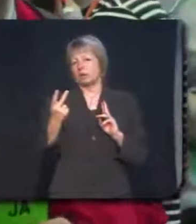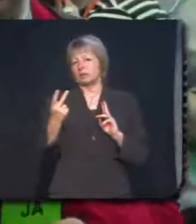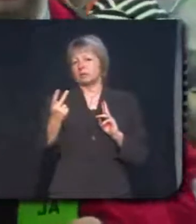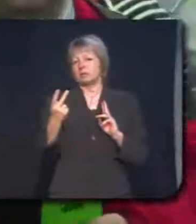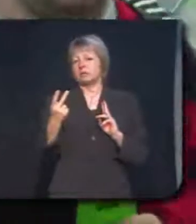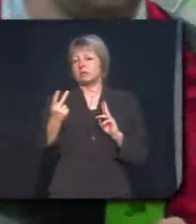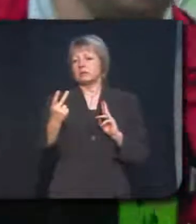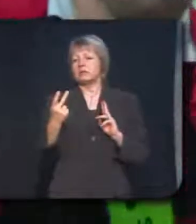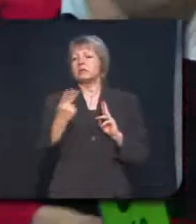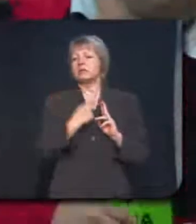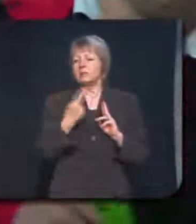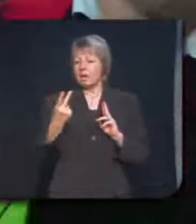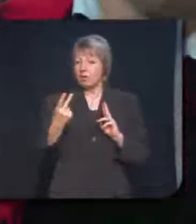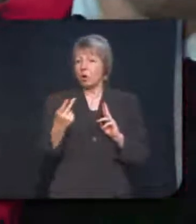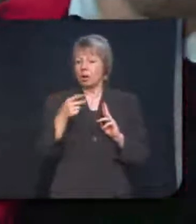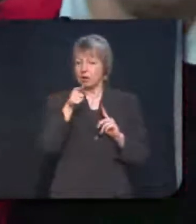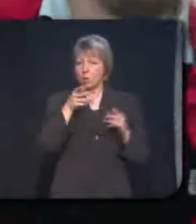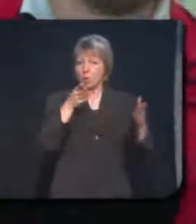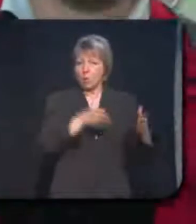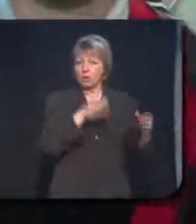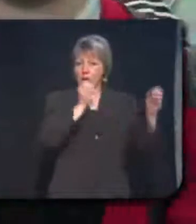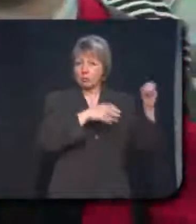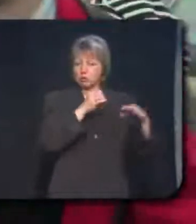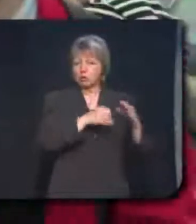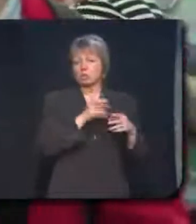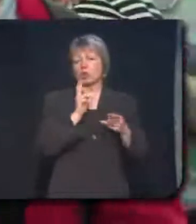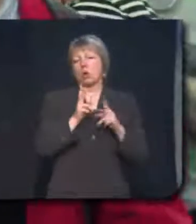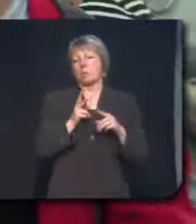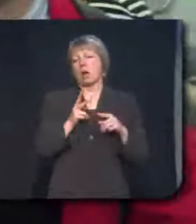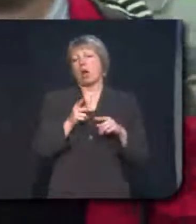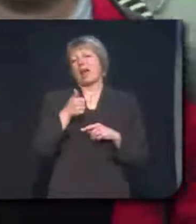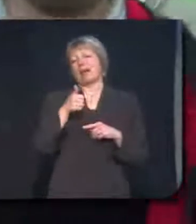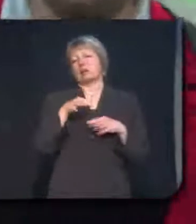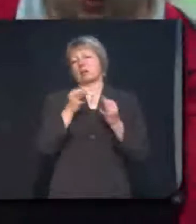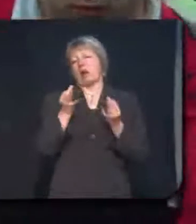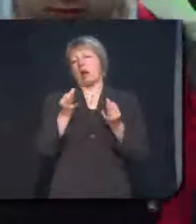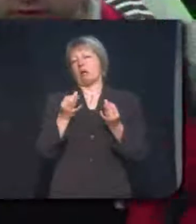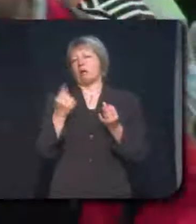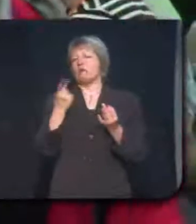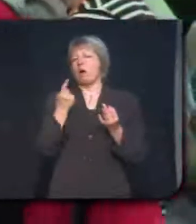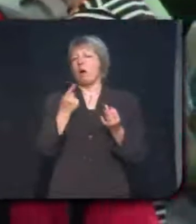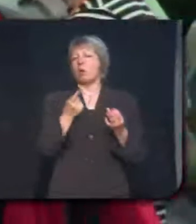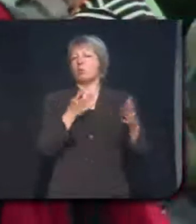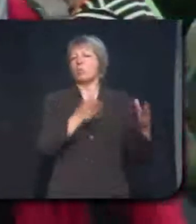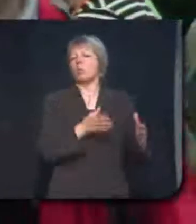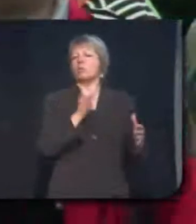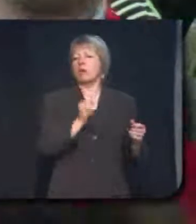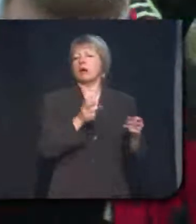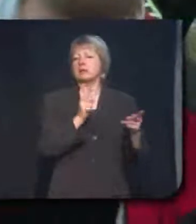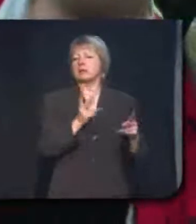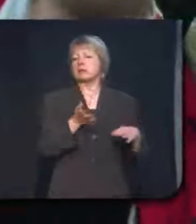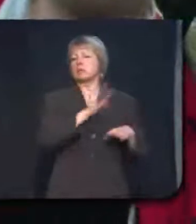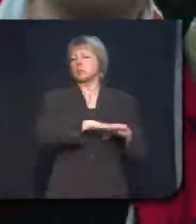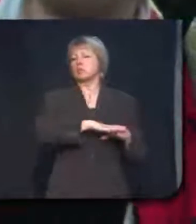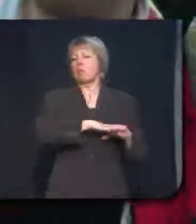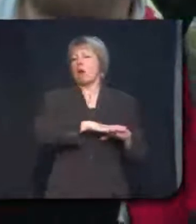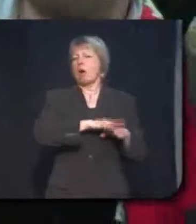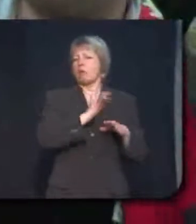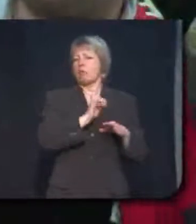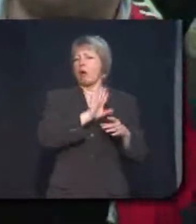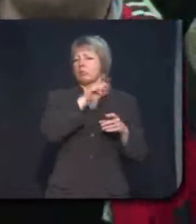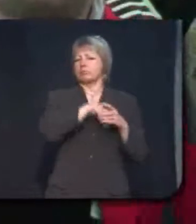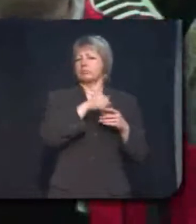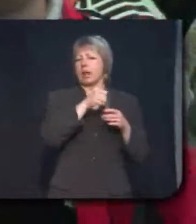man per Urne abstimmt ist es normalerweise ein Tag weil man die Urne meist nicht sicher verschließen kann das heißt man kann halt nur an einem Tag des alles